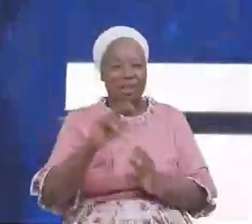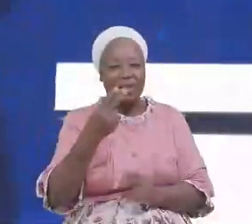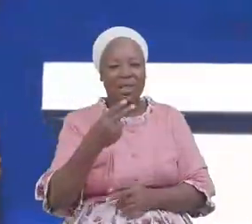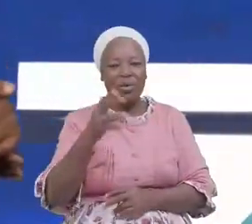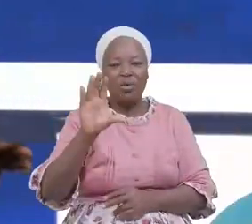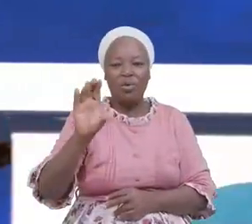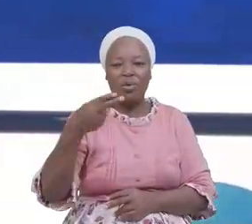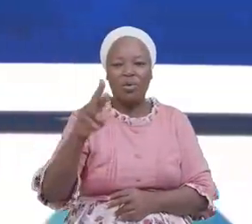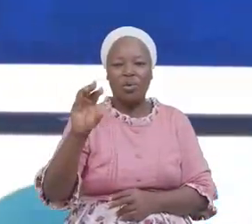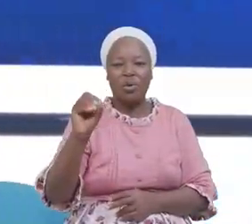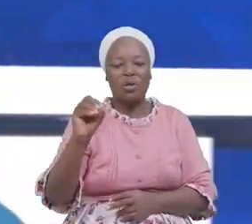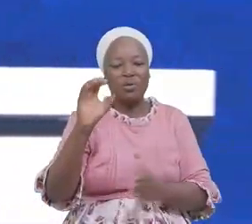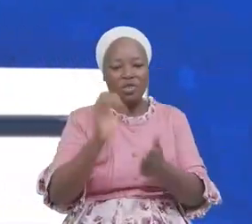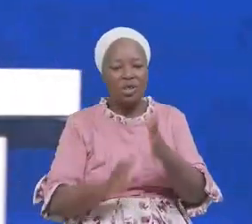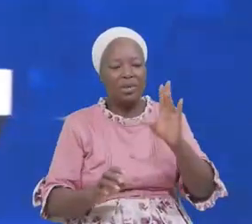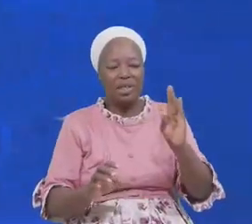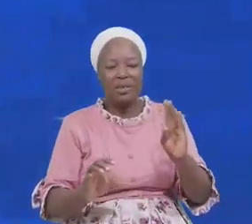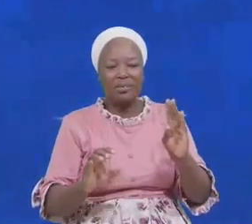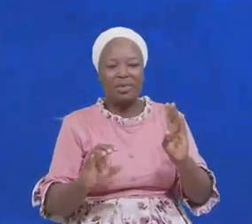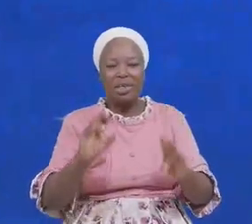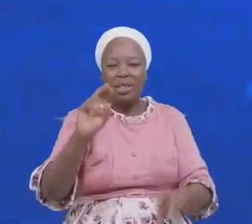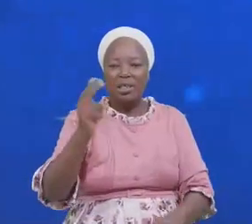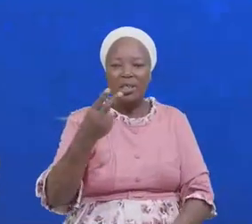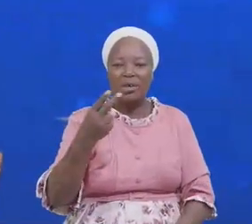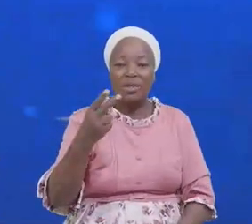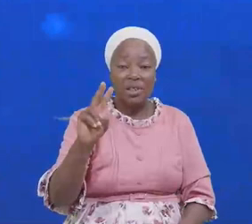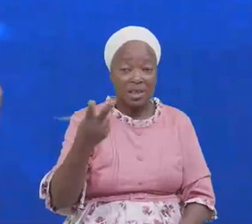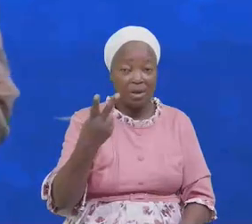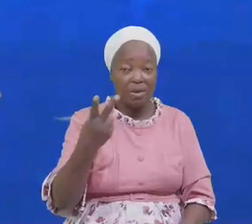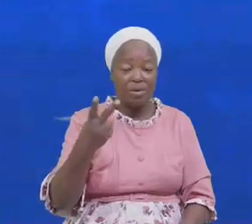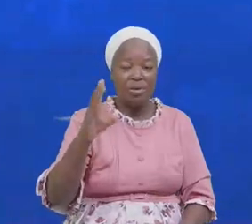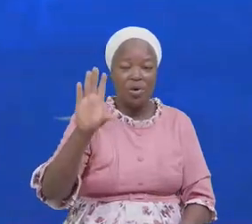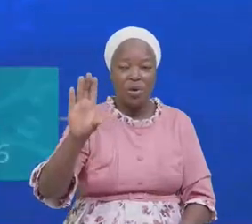En 2 Chroniques chapitre 7, verset 14.